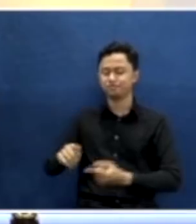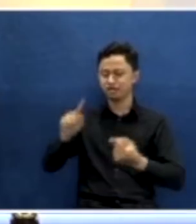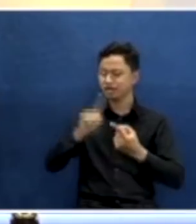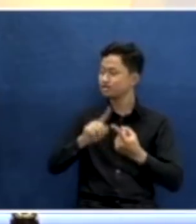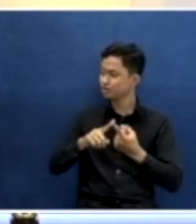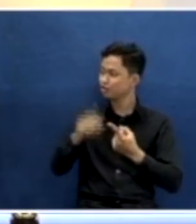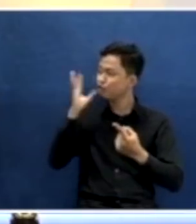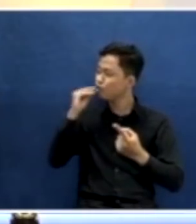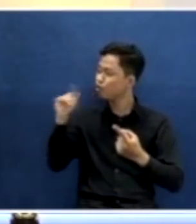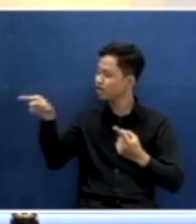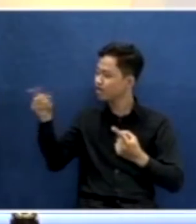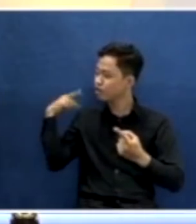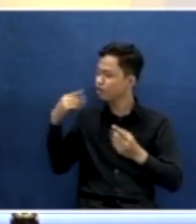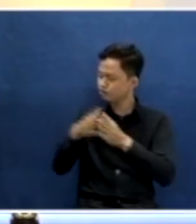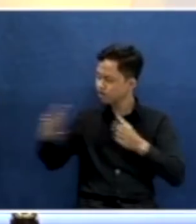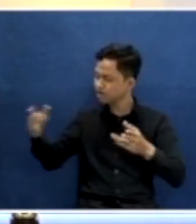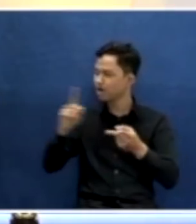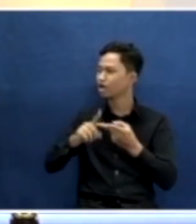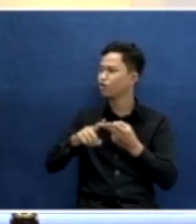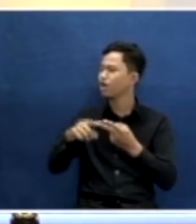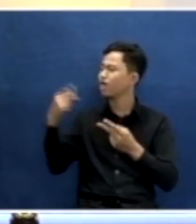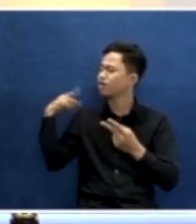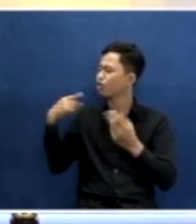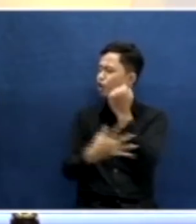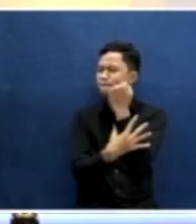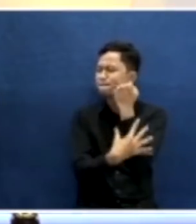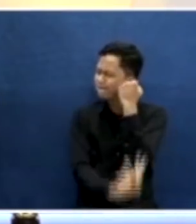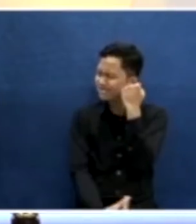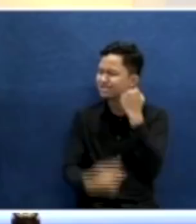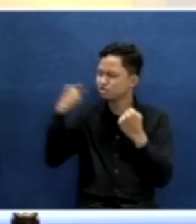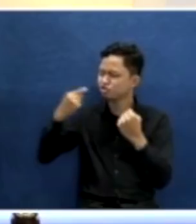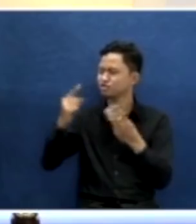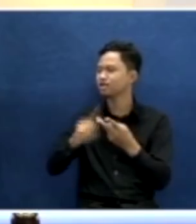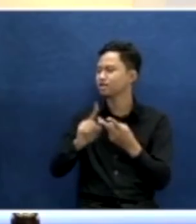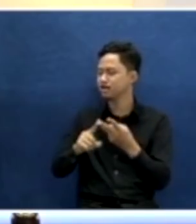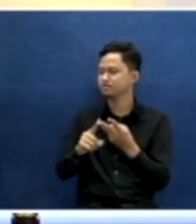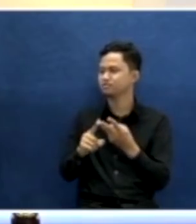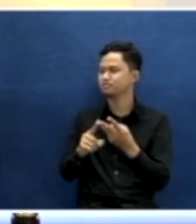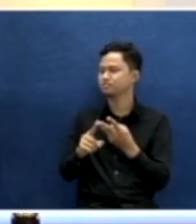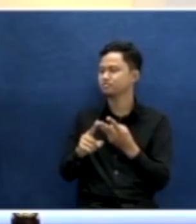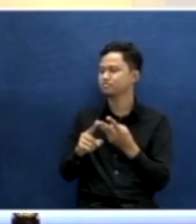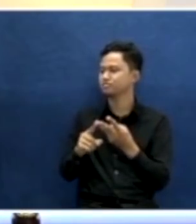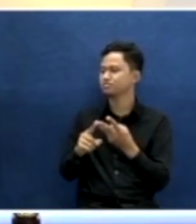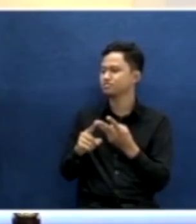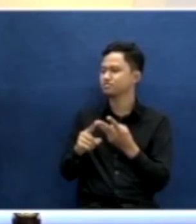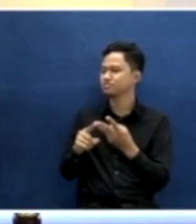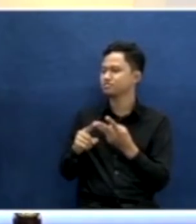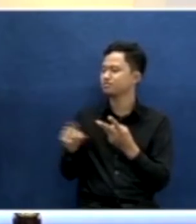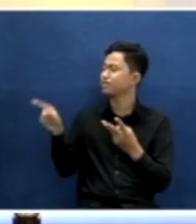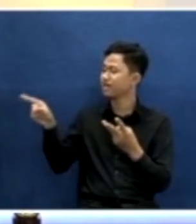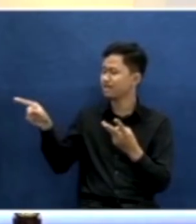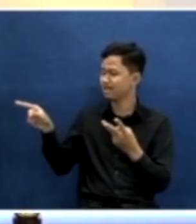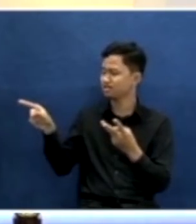panjangkan umurnya dua miskinkan terus Hai jadikan dia sebelum mati